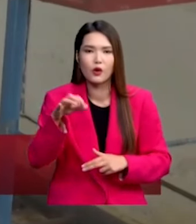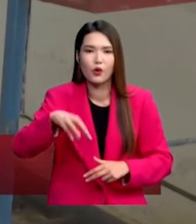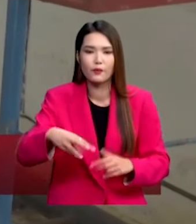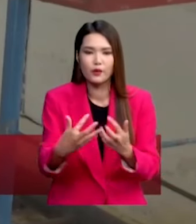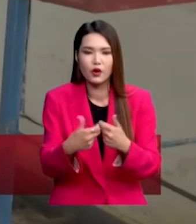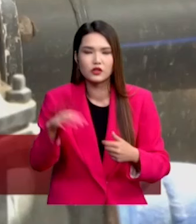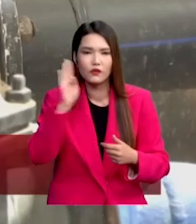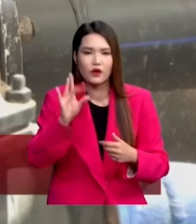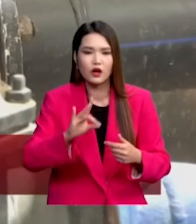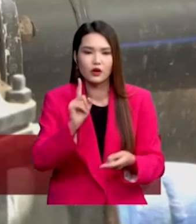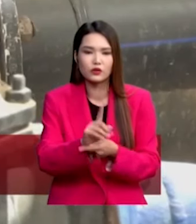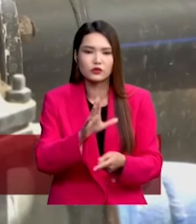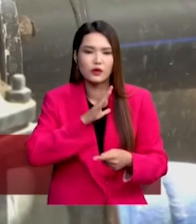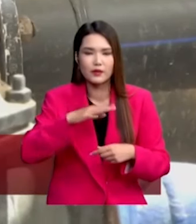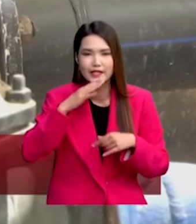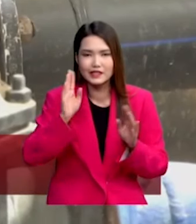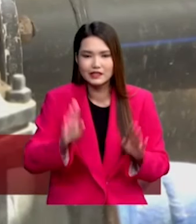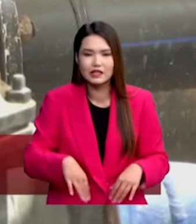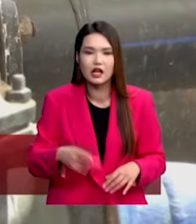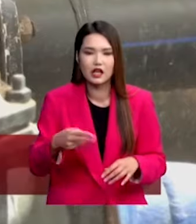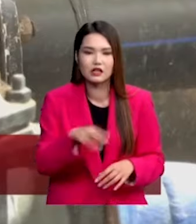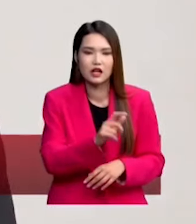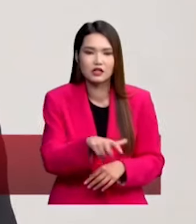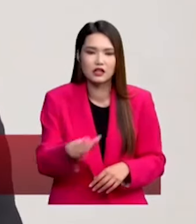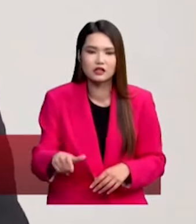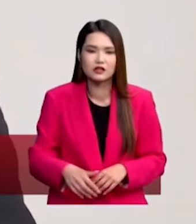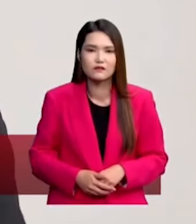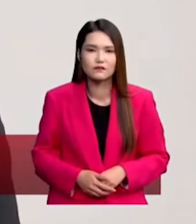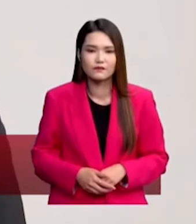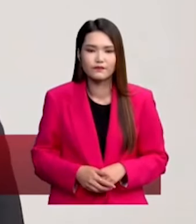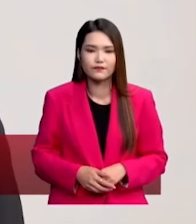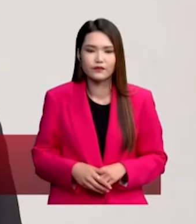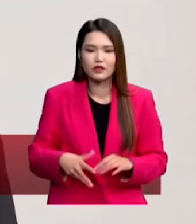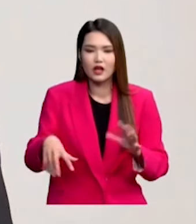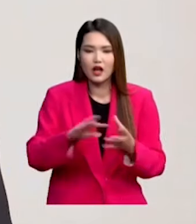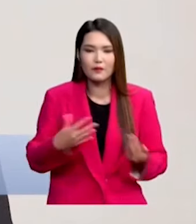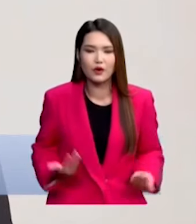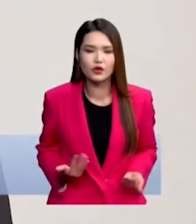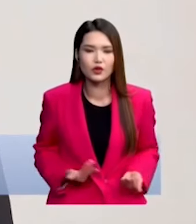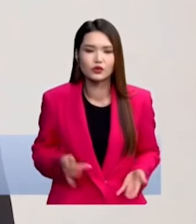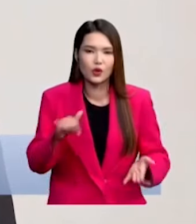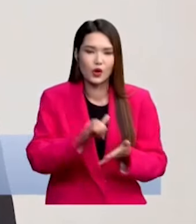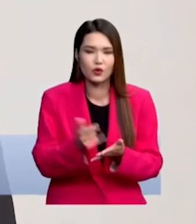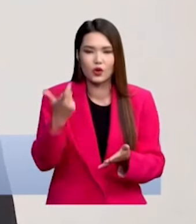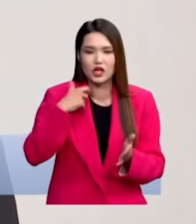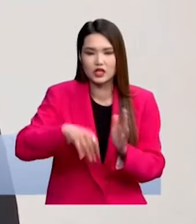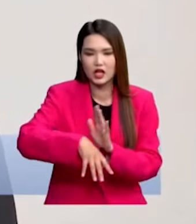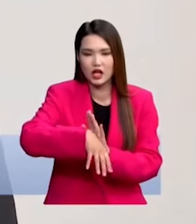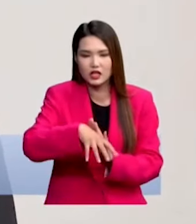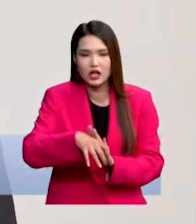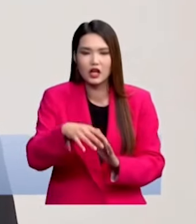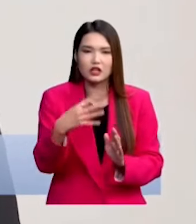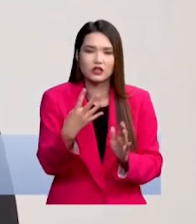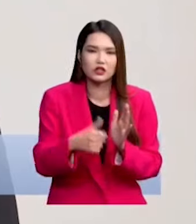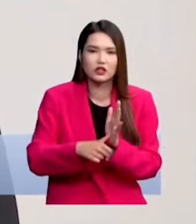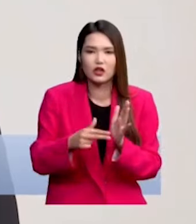что объема воды должно быть достаточно для населения. Блокистердин барлыгынын үйлөрүндөгү сууну тарткан жүйөлөрү булар биринчи кудукка куюп